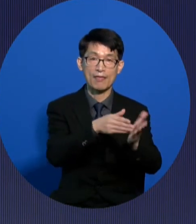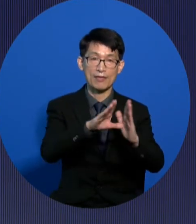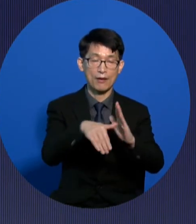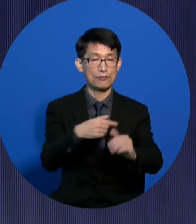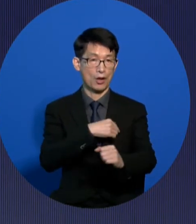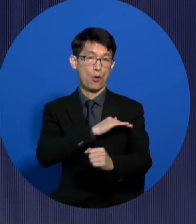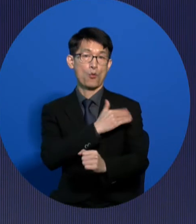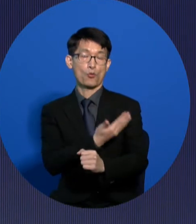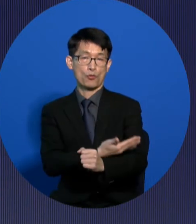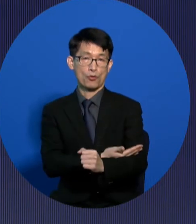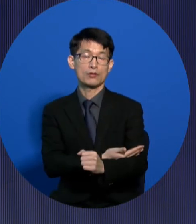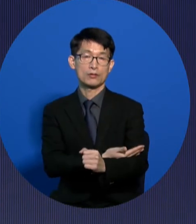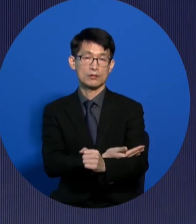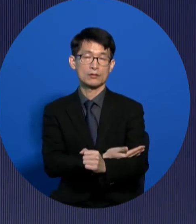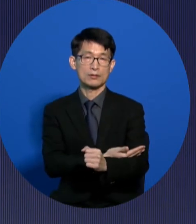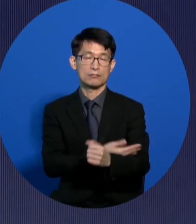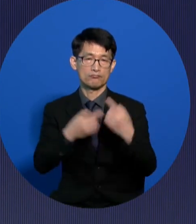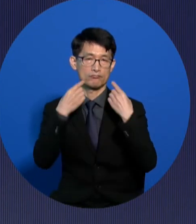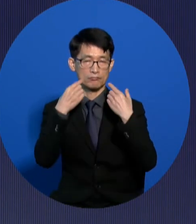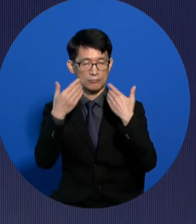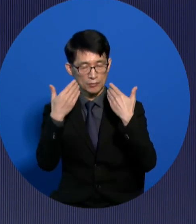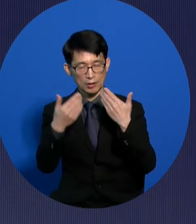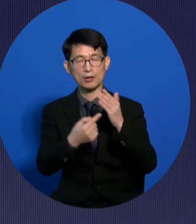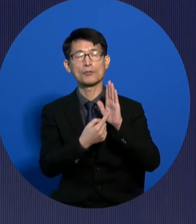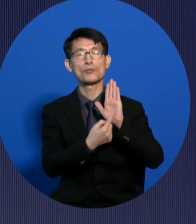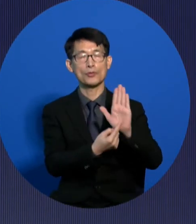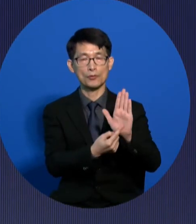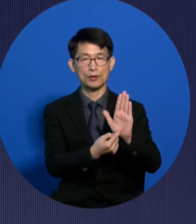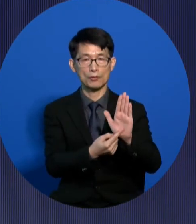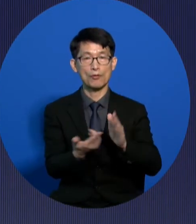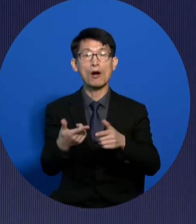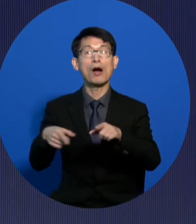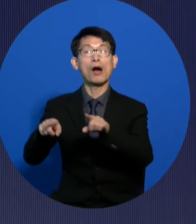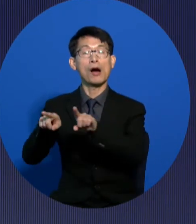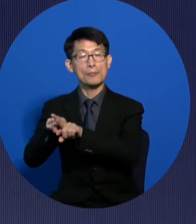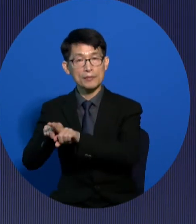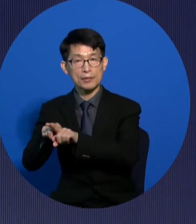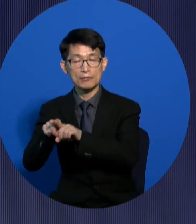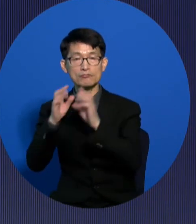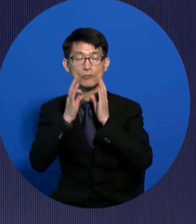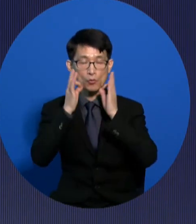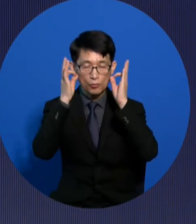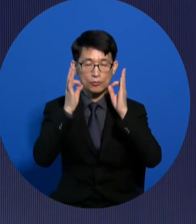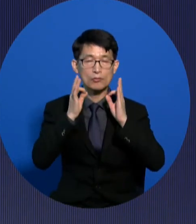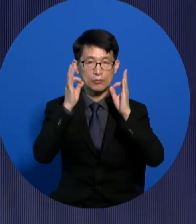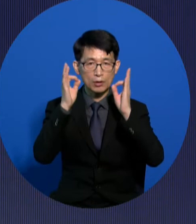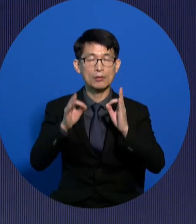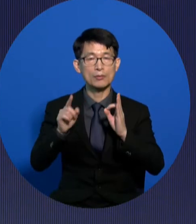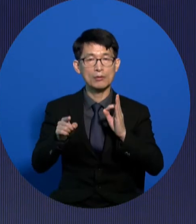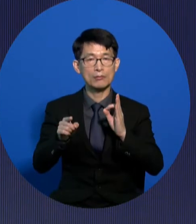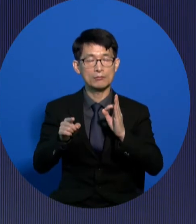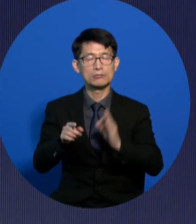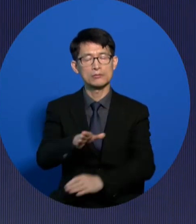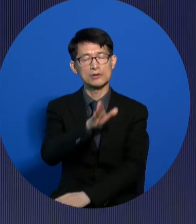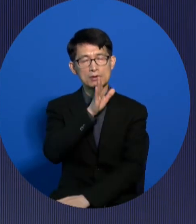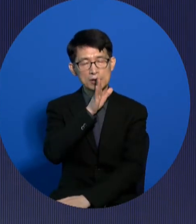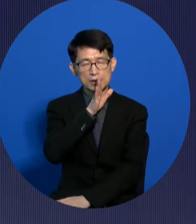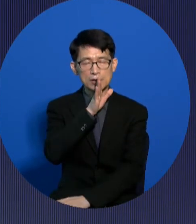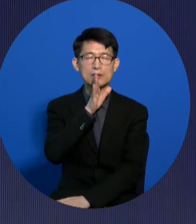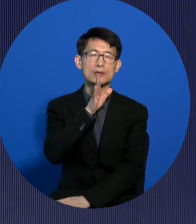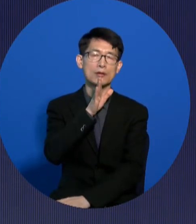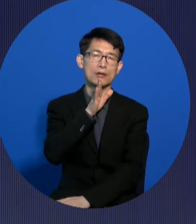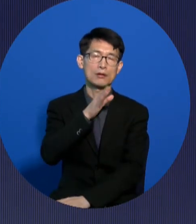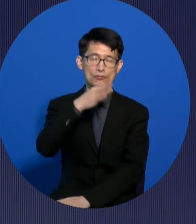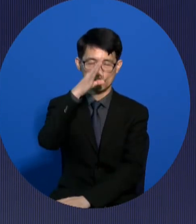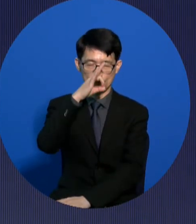행위가 맞는지부터 정확하게 짚어서 함께 한다면 이거보다 더 많은 세상, 이거보다 더 좋은 세상으로 우리 틀림없이 나갈